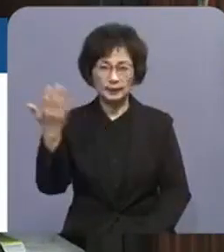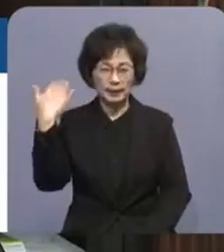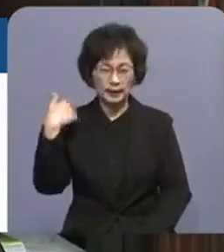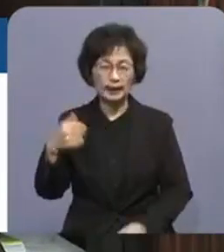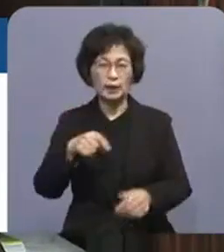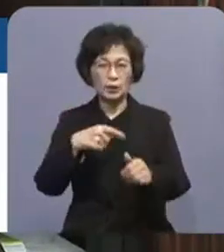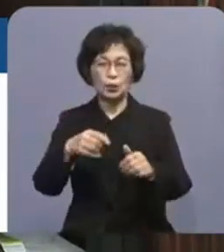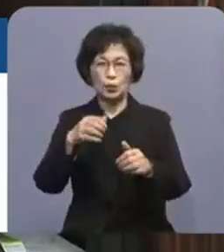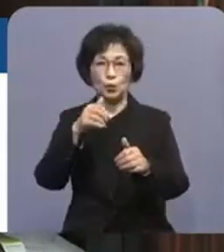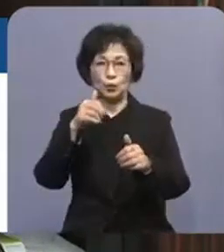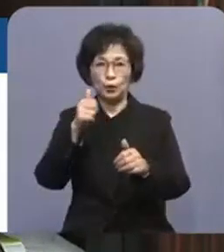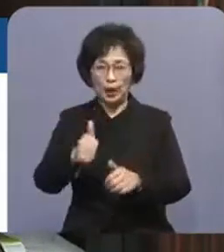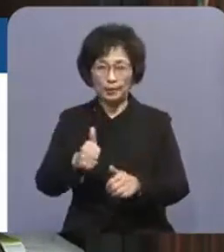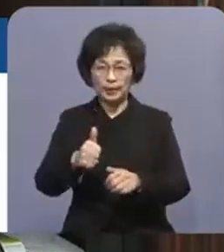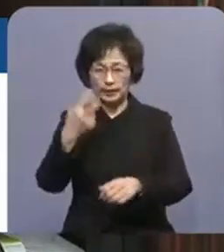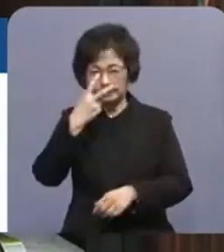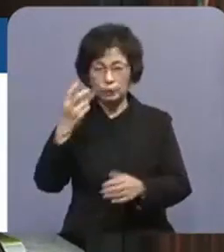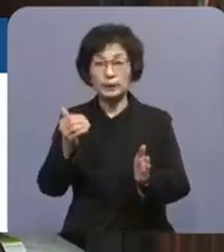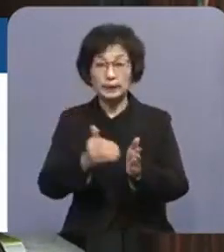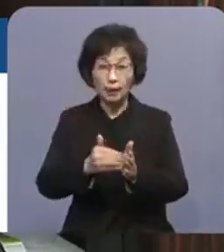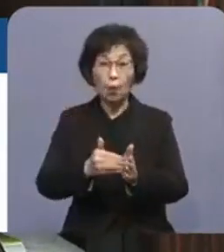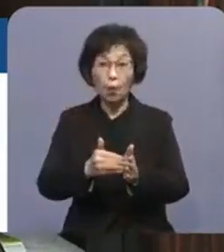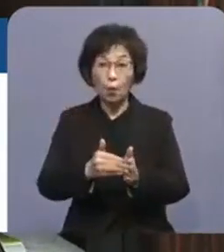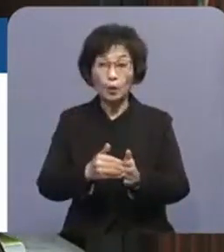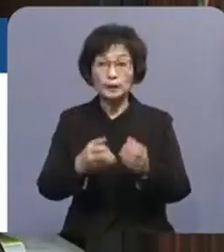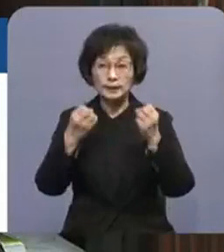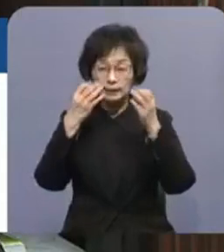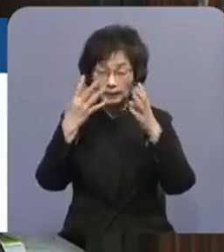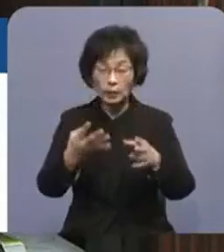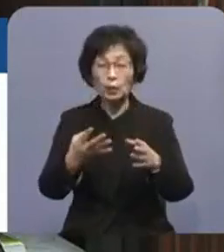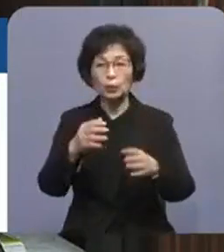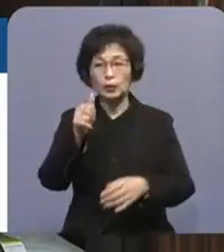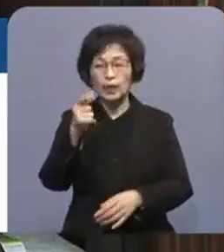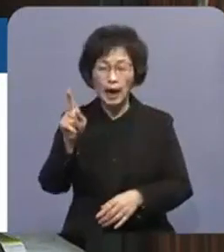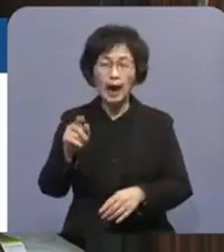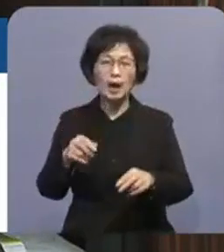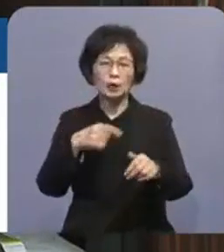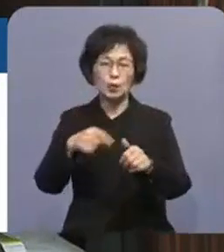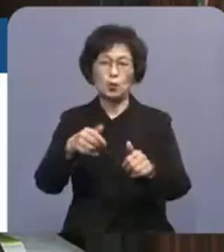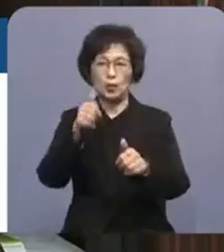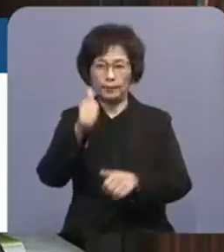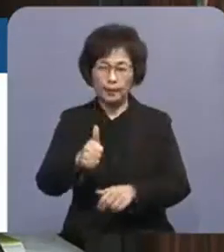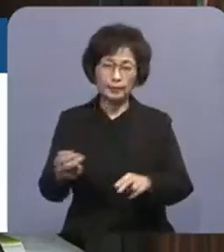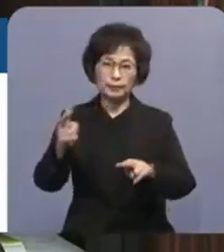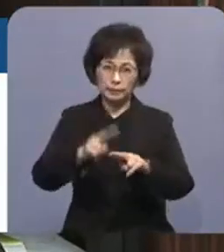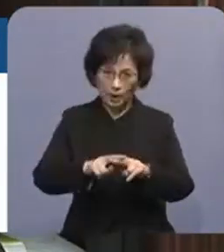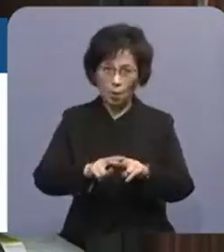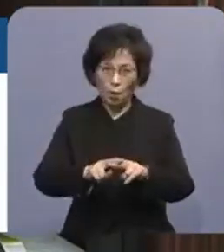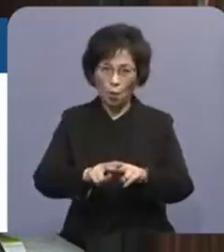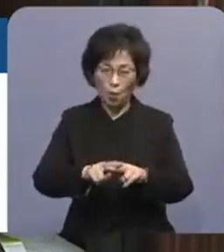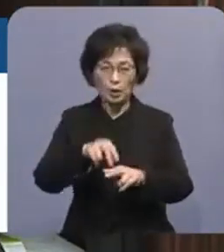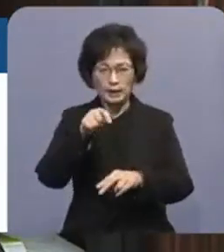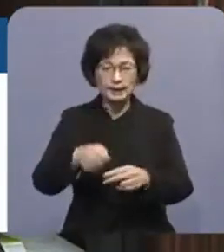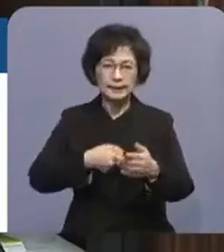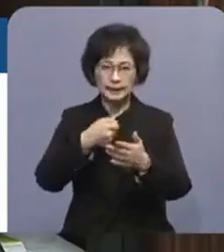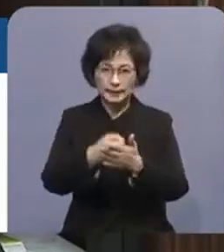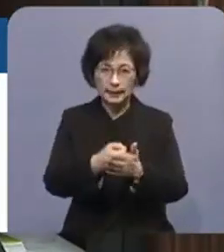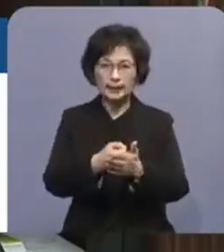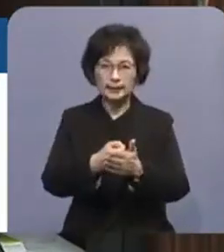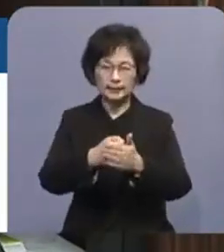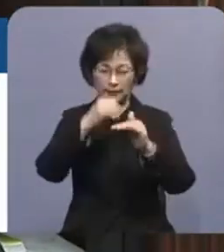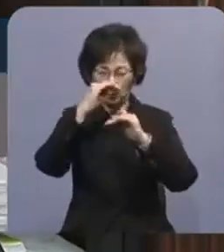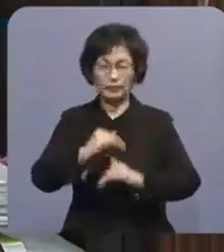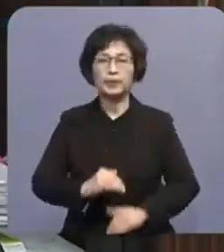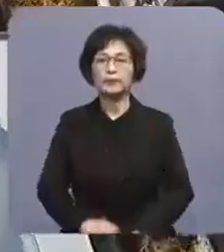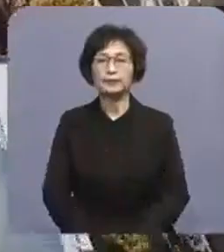당시에 검토가 끝난 사항인데 새로운 우리 하윤수 교육감께서 들어오셔서 결단을 내린 그런